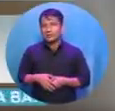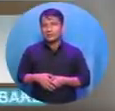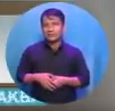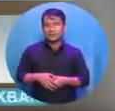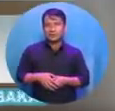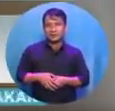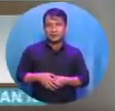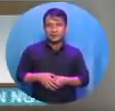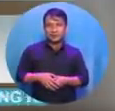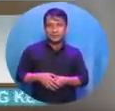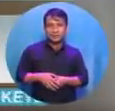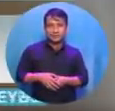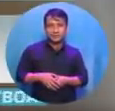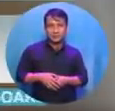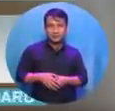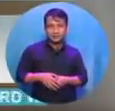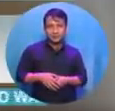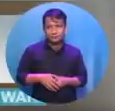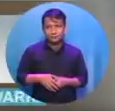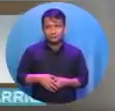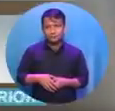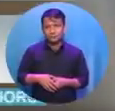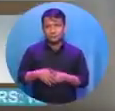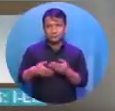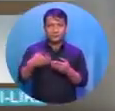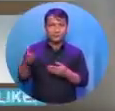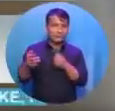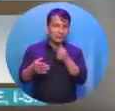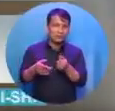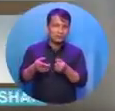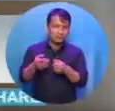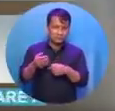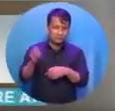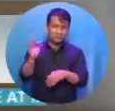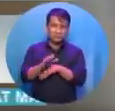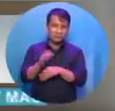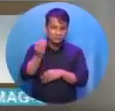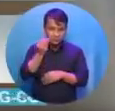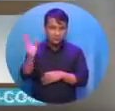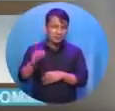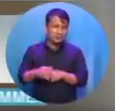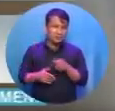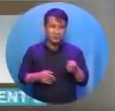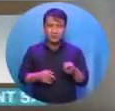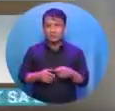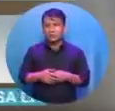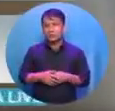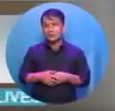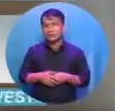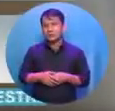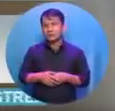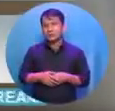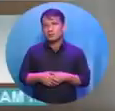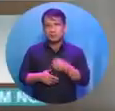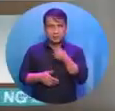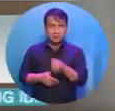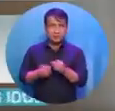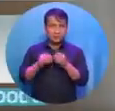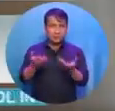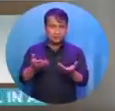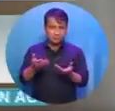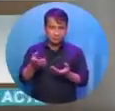Eh, ano naman po sir, pilit ko po siyang pinauwi, eh ayaw naman po niya talagang umuwi. Ma'am, kung ayaw mo, walang